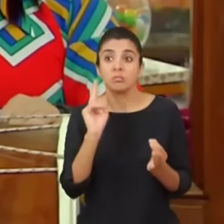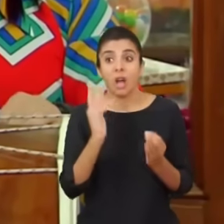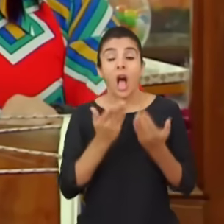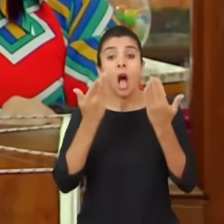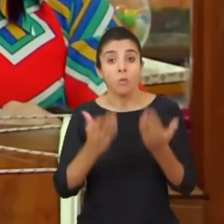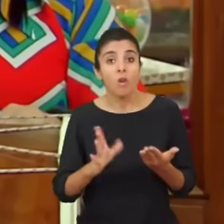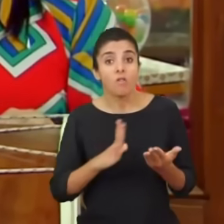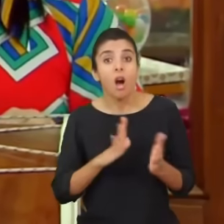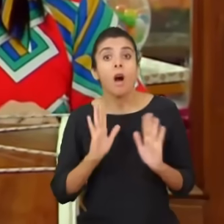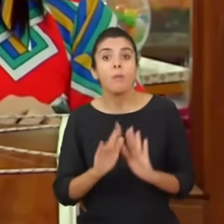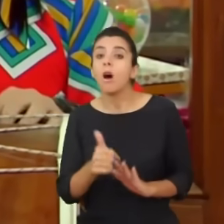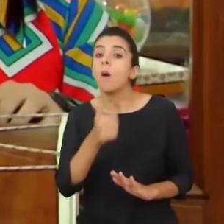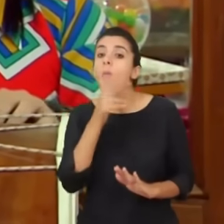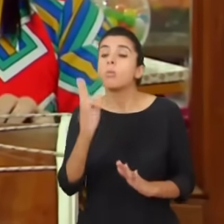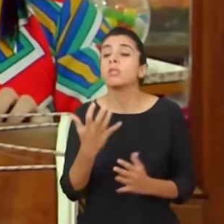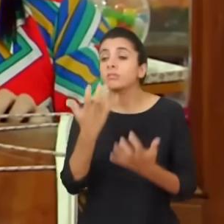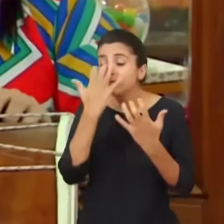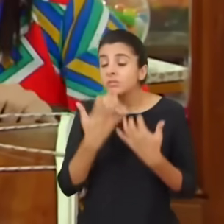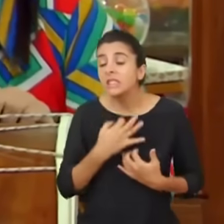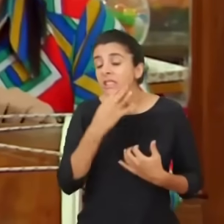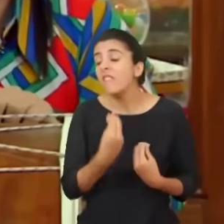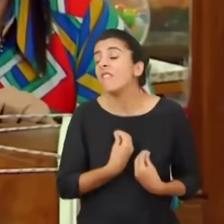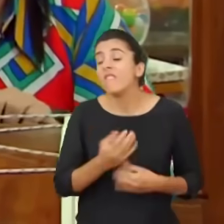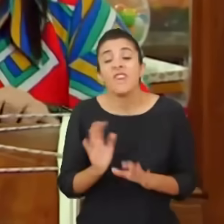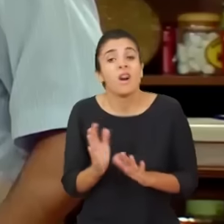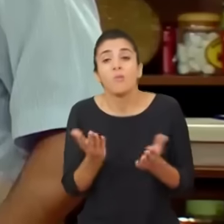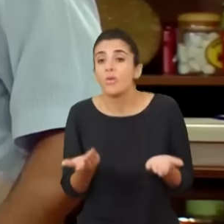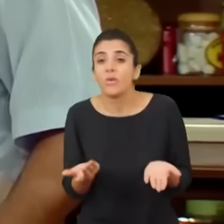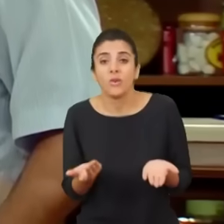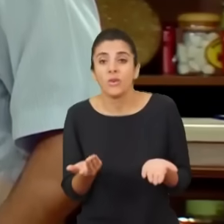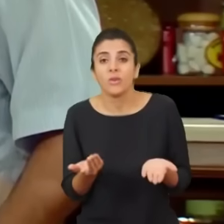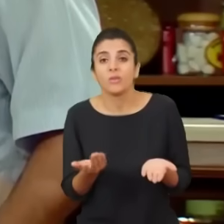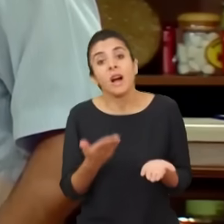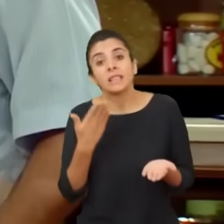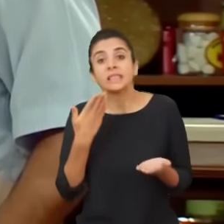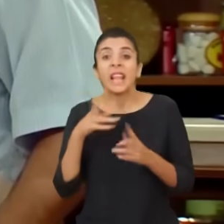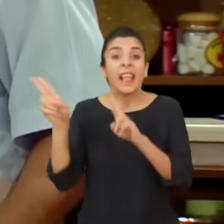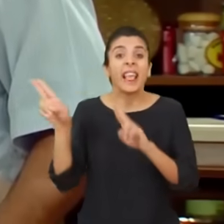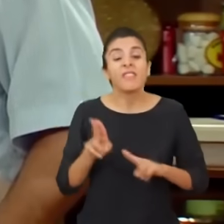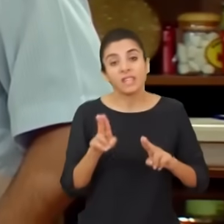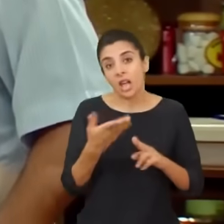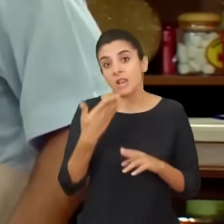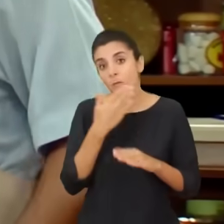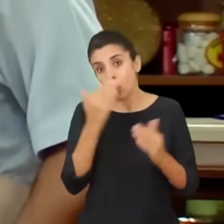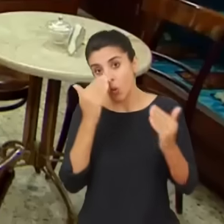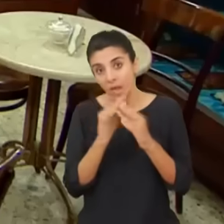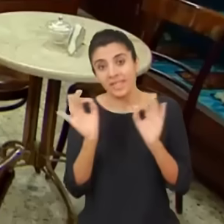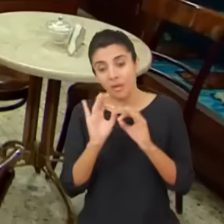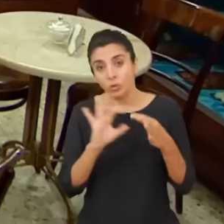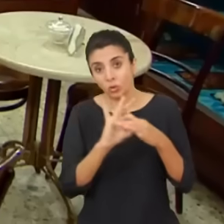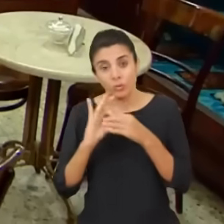ama babası etmiyor müsaade. Aynen. Bak iftar Ramazan bende. Bak iftar da var içinde.